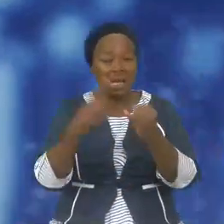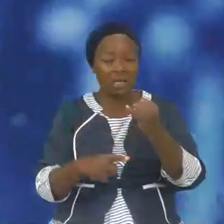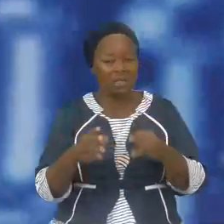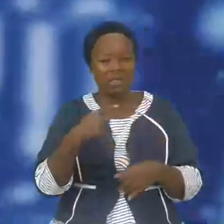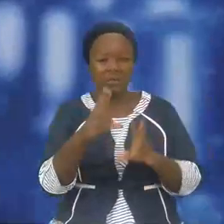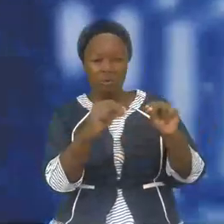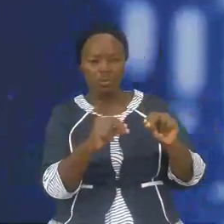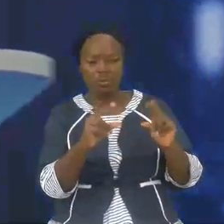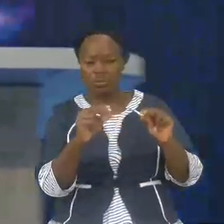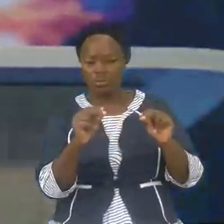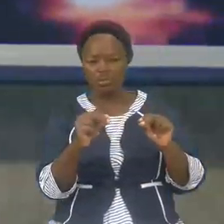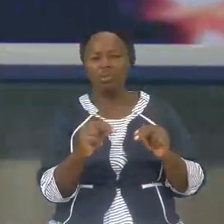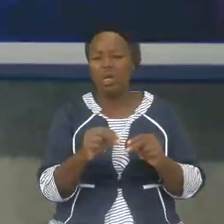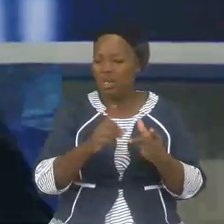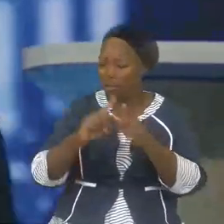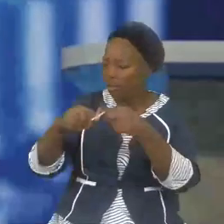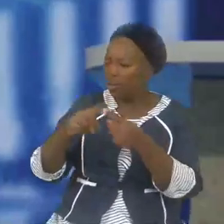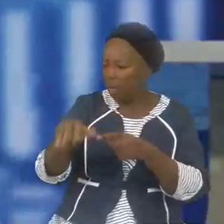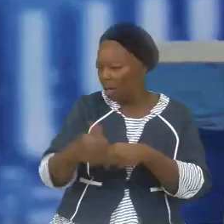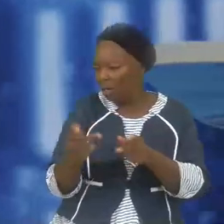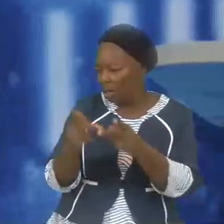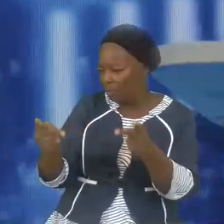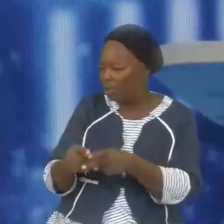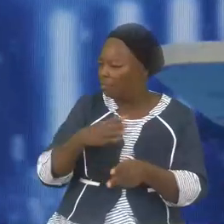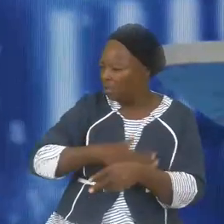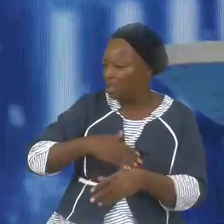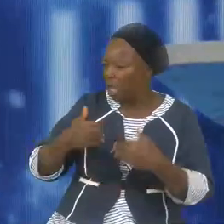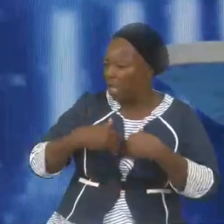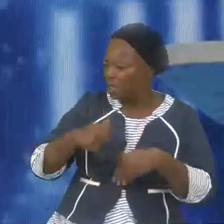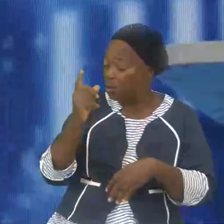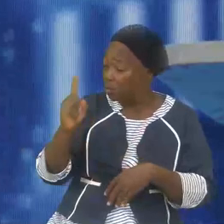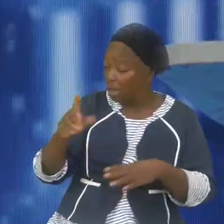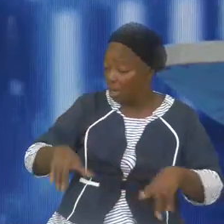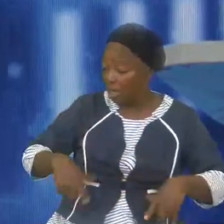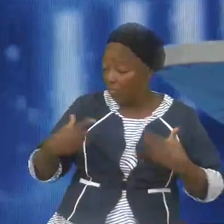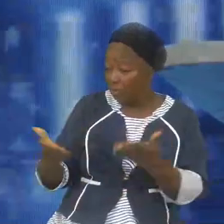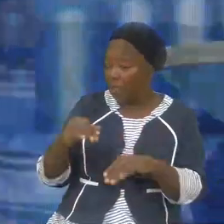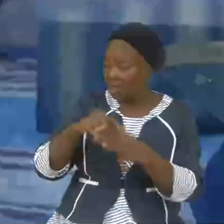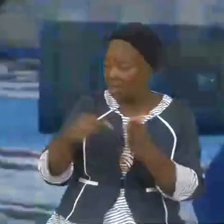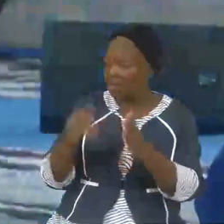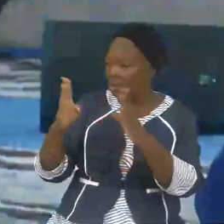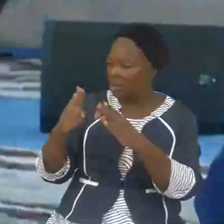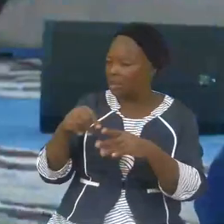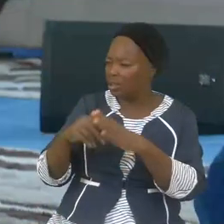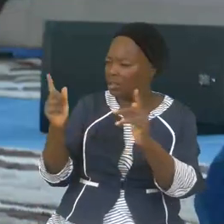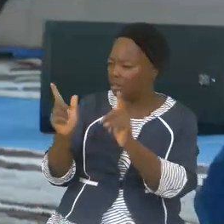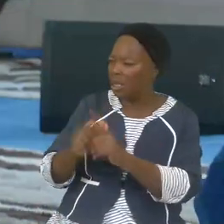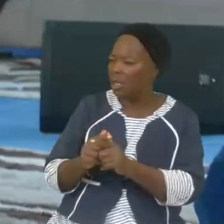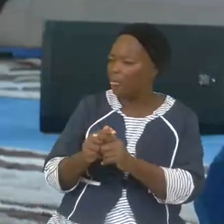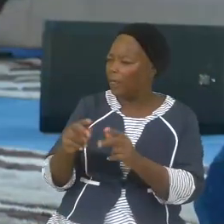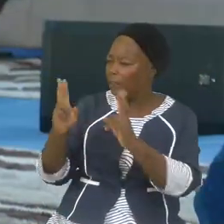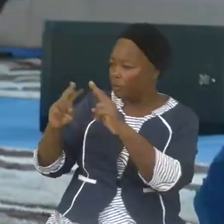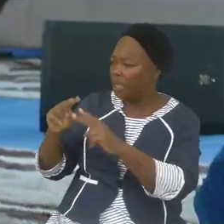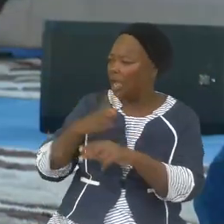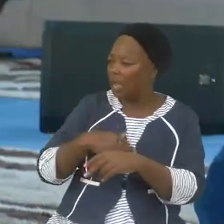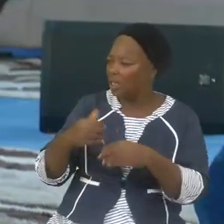non. On va à une autre ville. On dit, mais y a-t-il quelqu'un ici, dans cette ville, dans cette